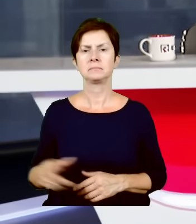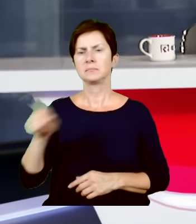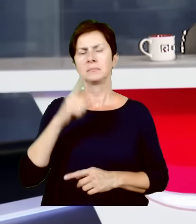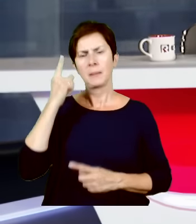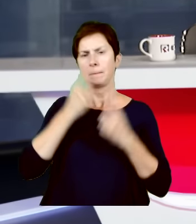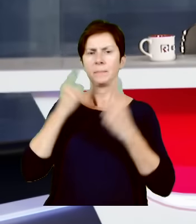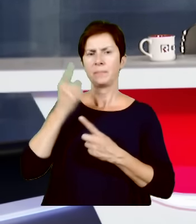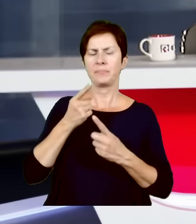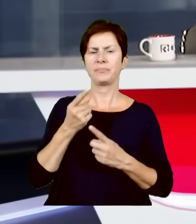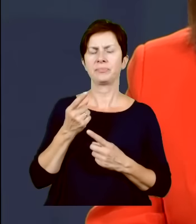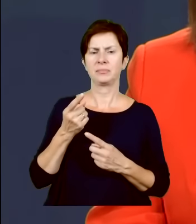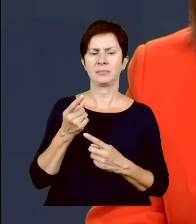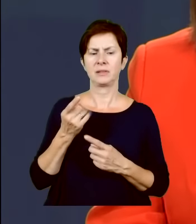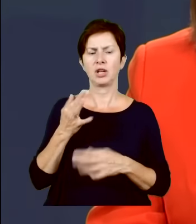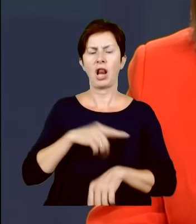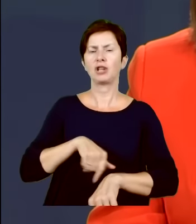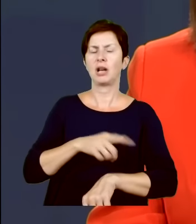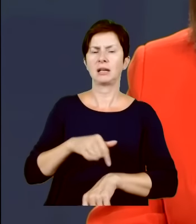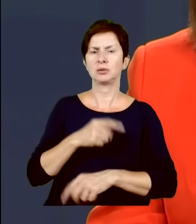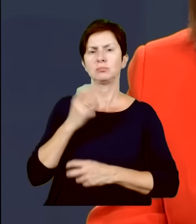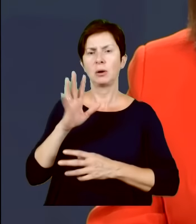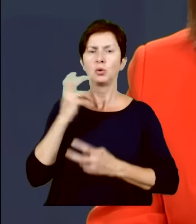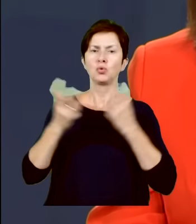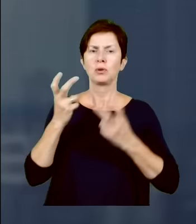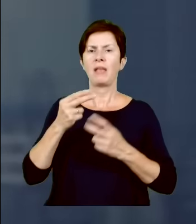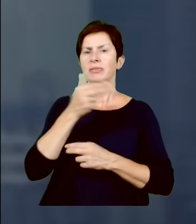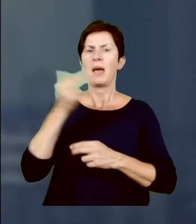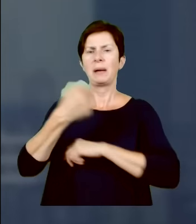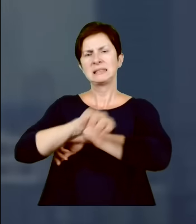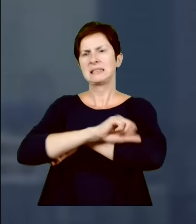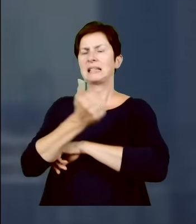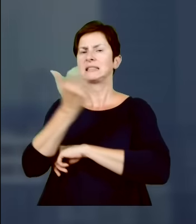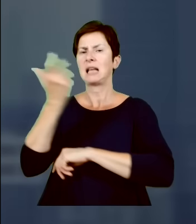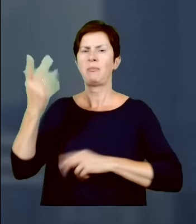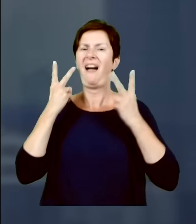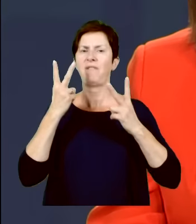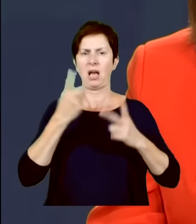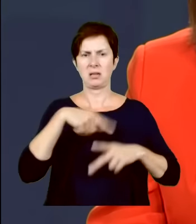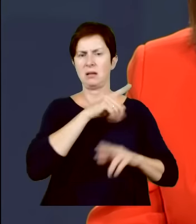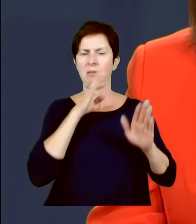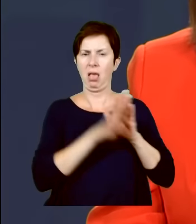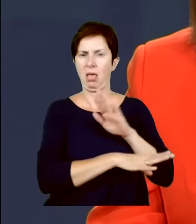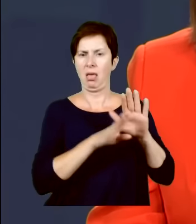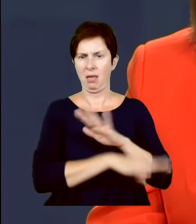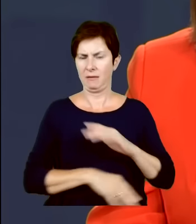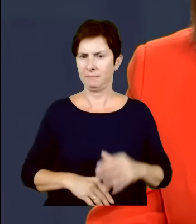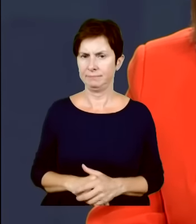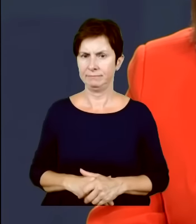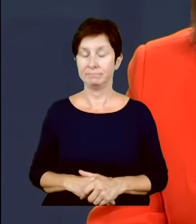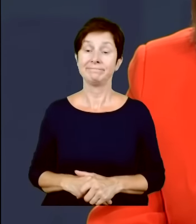szukanie tych tematów zastępczych żeby przykrywać to co ważne bo w tej chwili to się tylko odbywa właściwie tylko to wyczerpują się